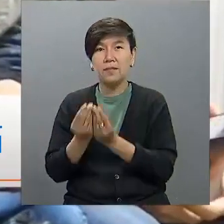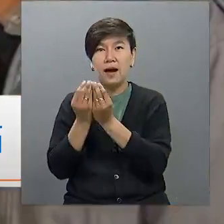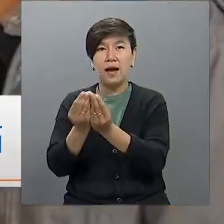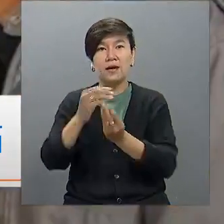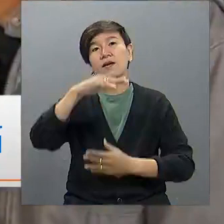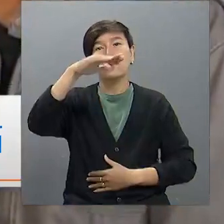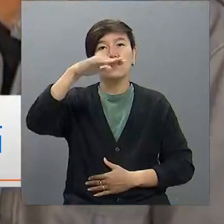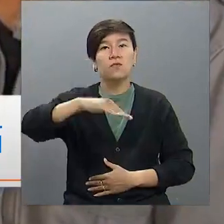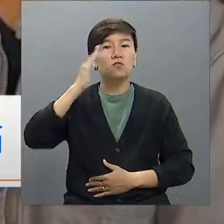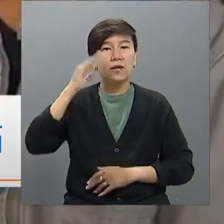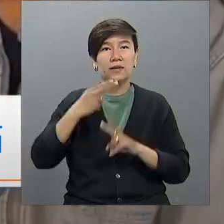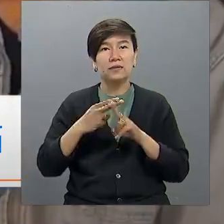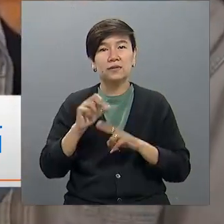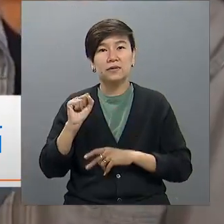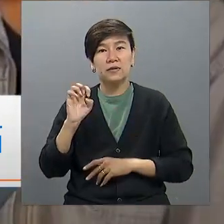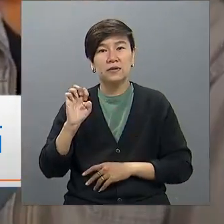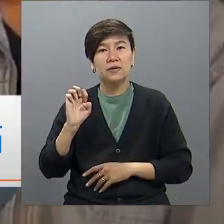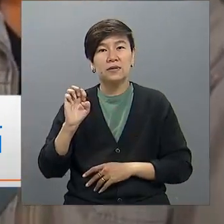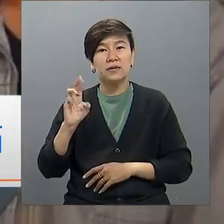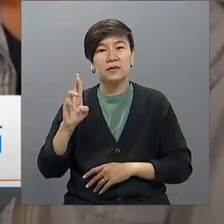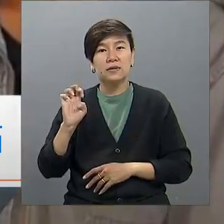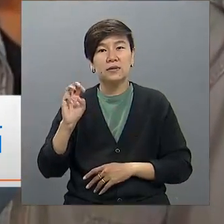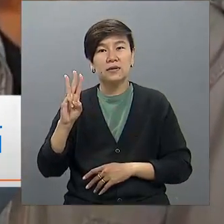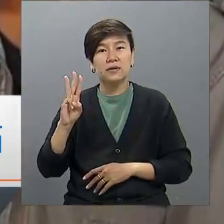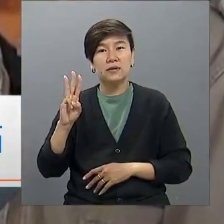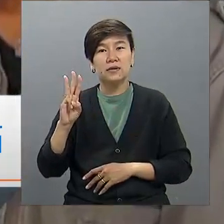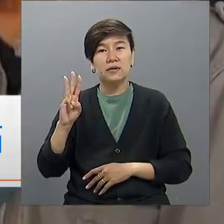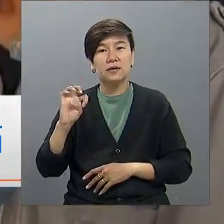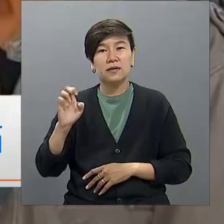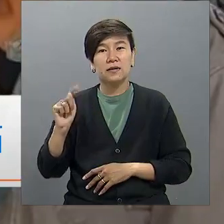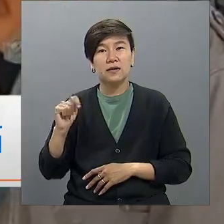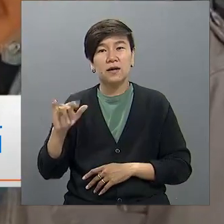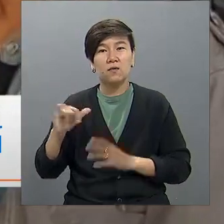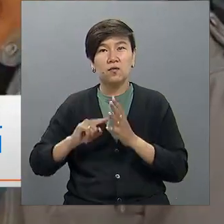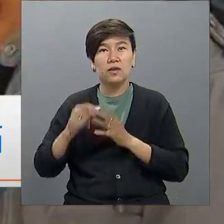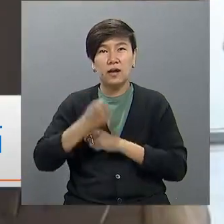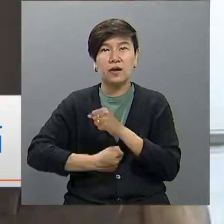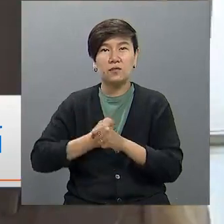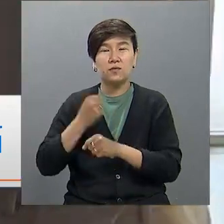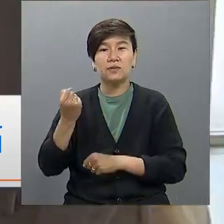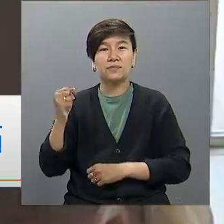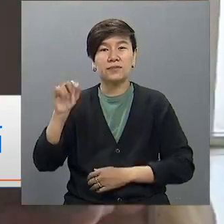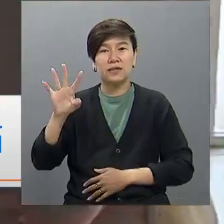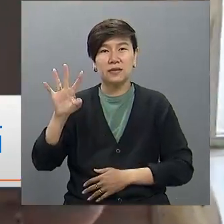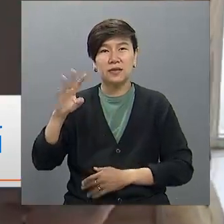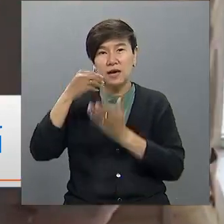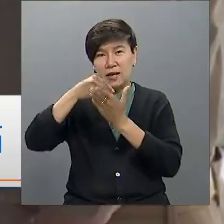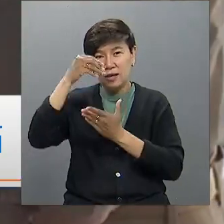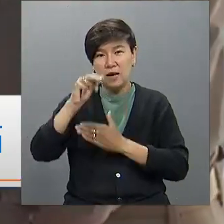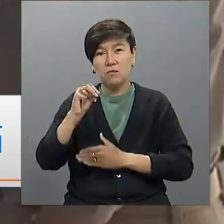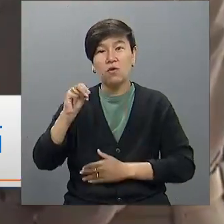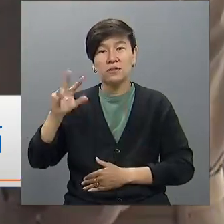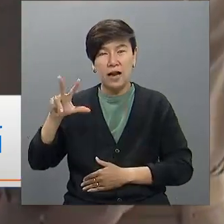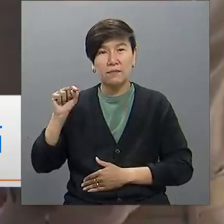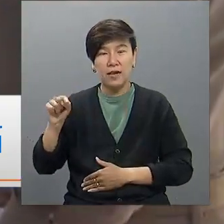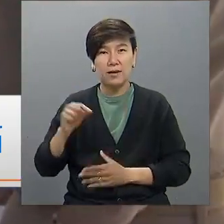งทับทิมค่ะน้องศิรวิทย์นี่อายุ14ปีอยู่ม.3 โรงเรียนหนองไผ่นะคะก็ภูมิลำเนาอยู่ที่อำเภอบึง 3,000